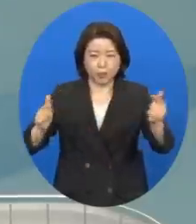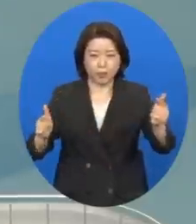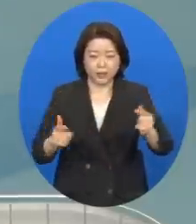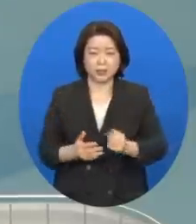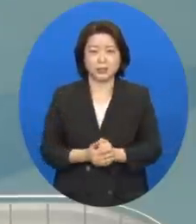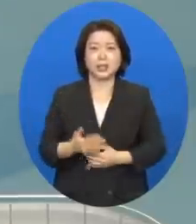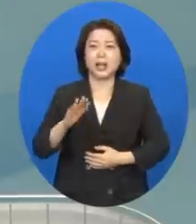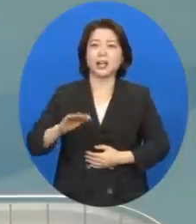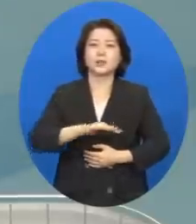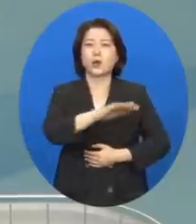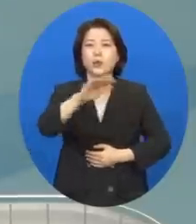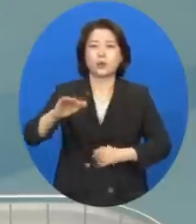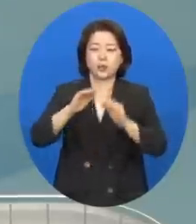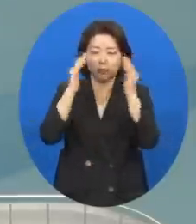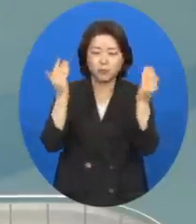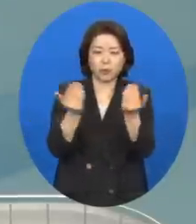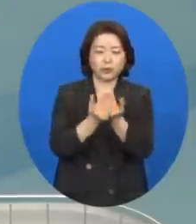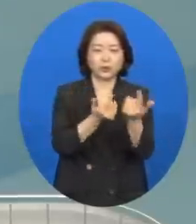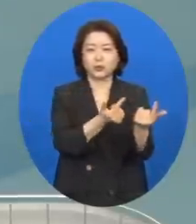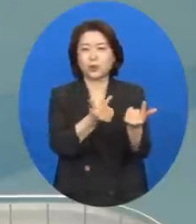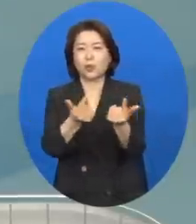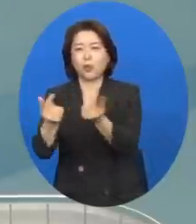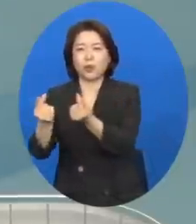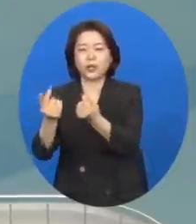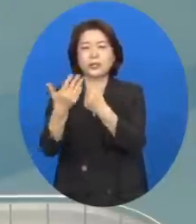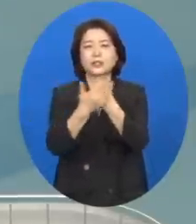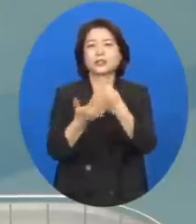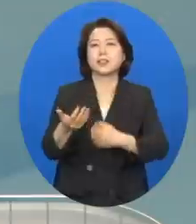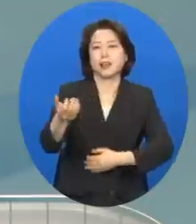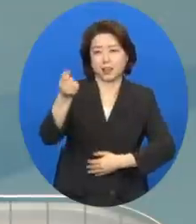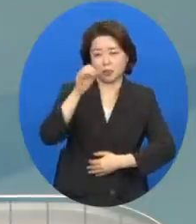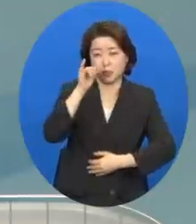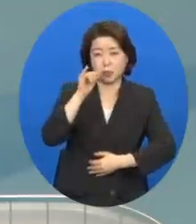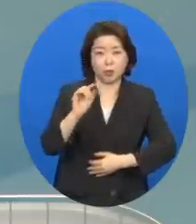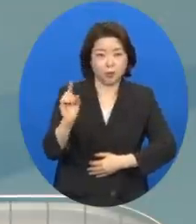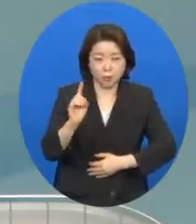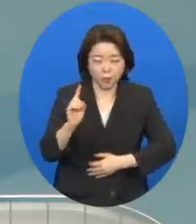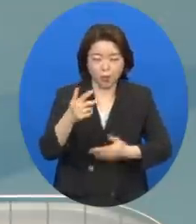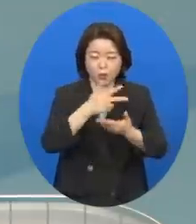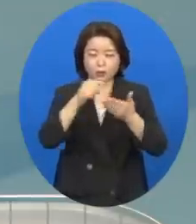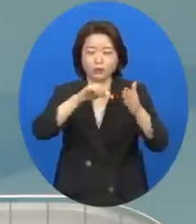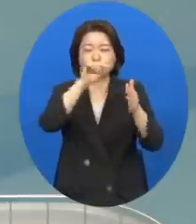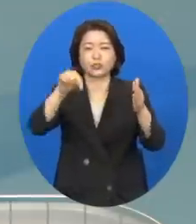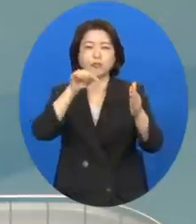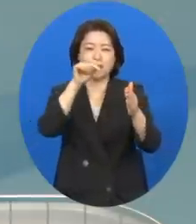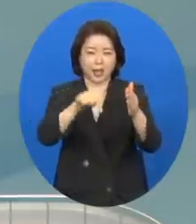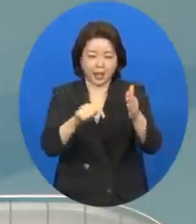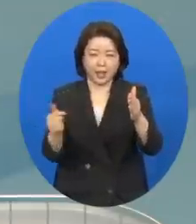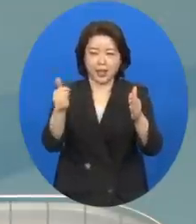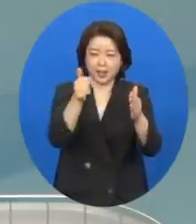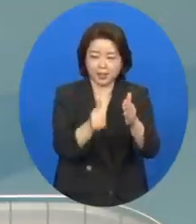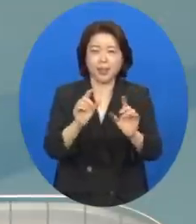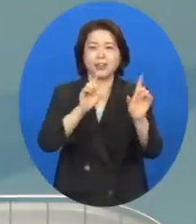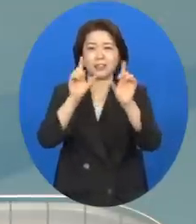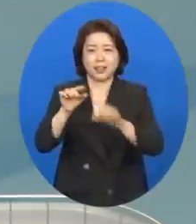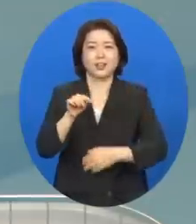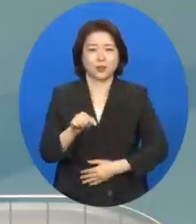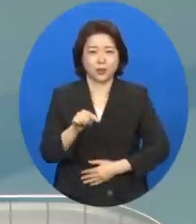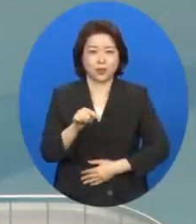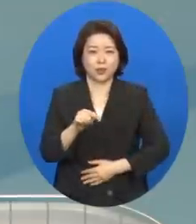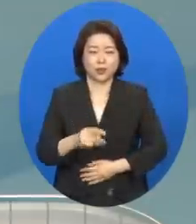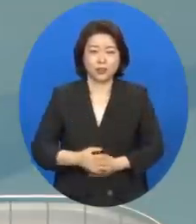우리 모두는 사실 다 똑같은 은혜를 받고 있는데 주님 안에 사는 겁니다. 주님 안에